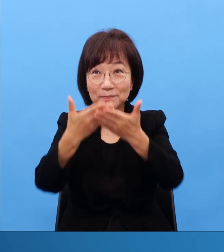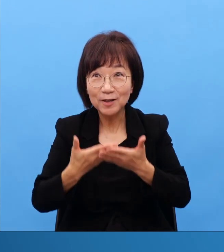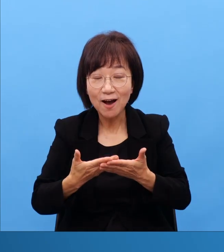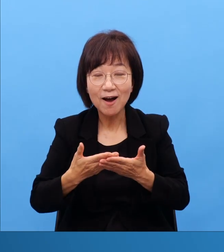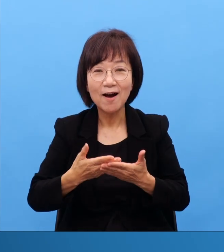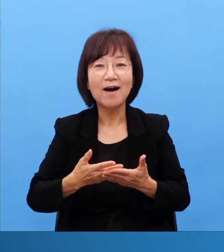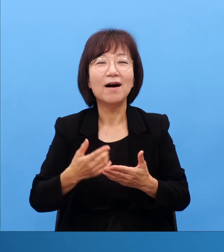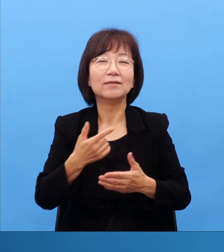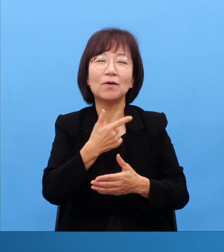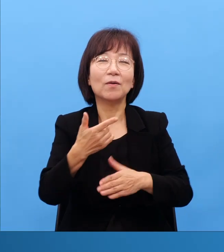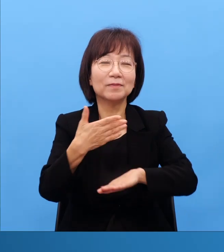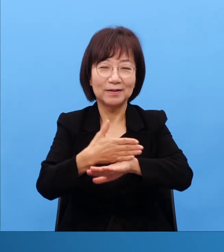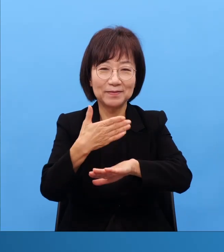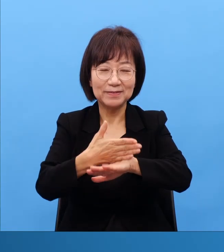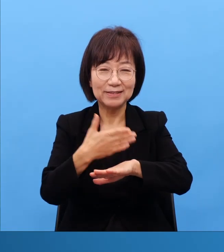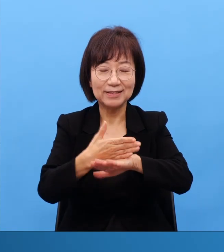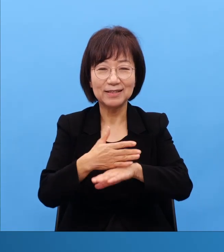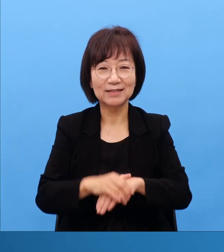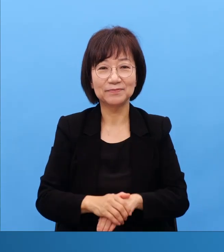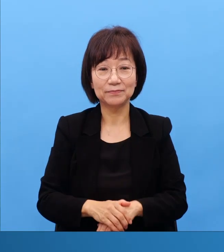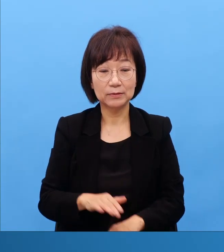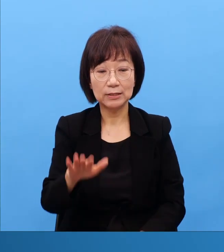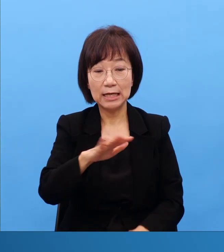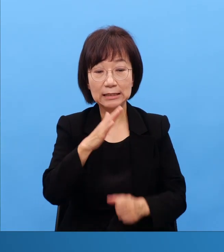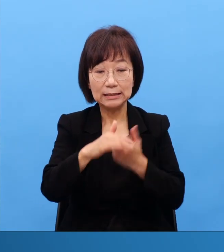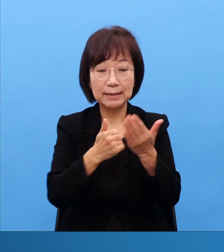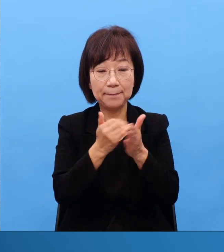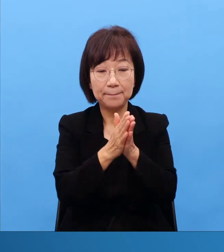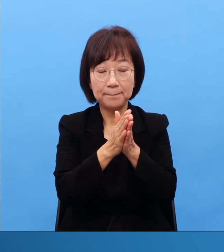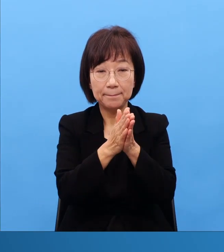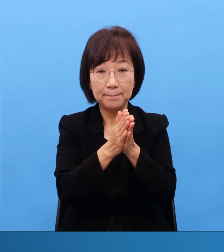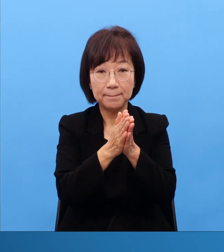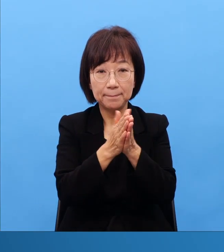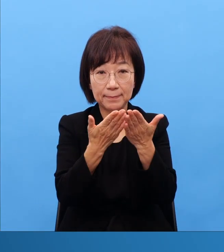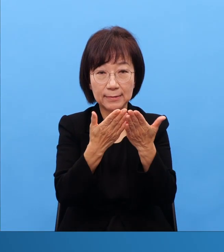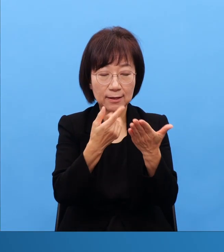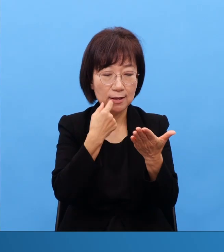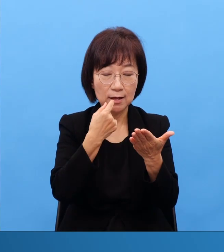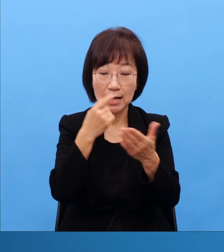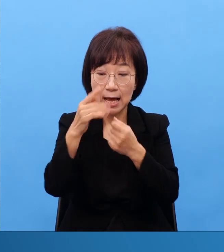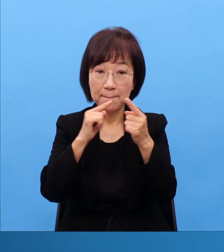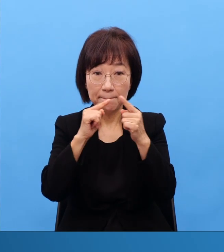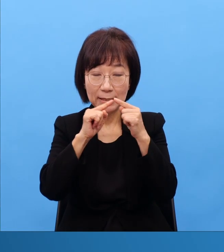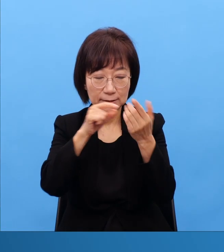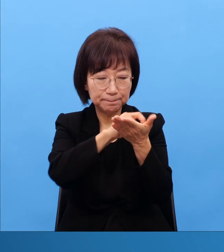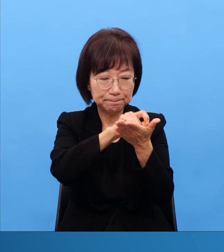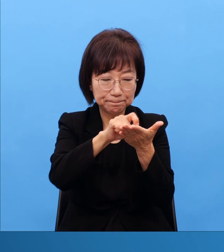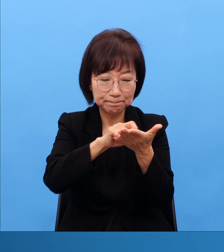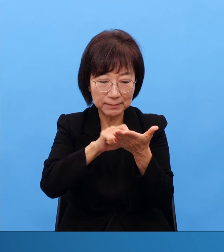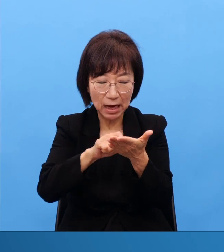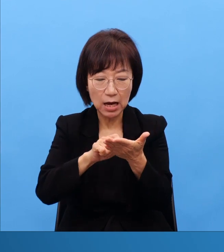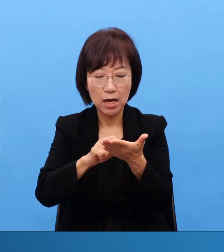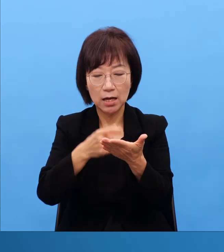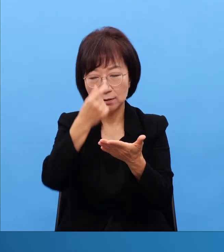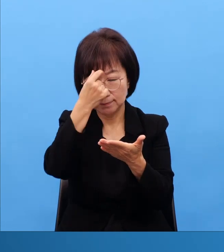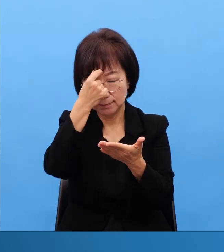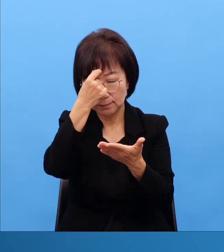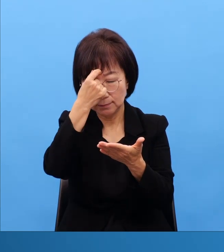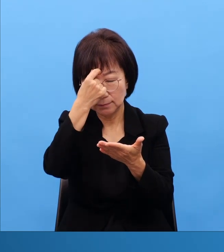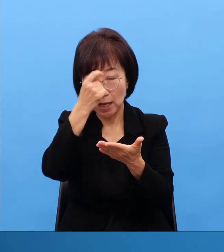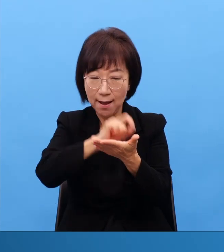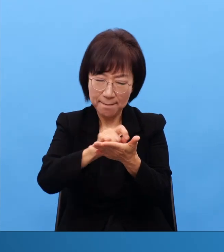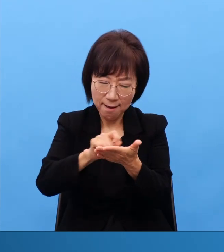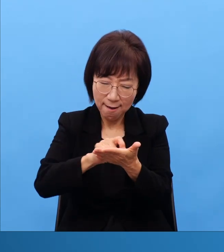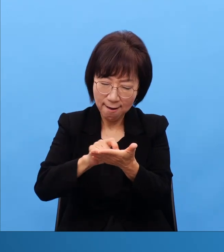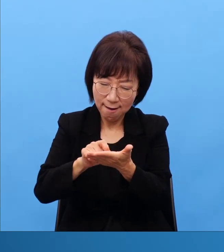같아. 우리는 성경 구절을 묵상하는 각인 노트북을 쓰고 있는데 계속 하다 보니 벌써 몇 권이나